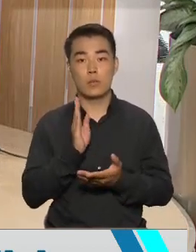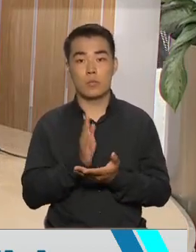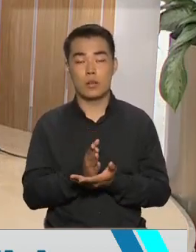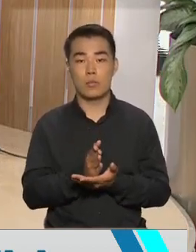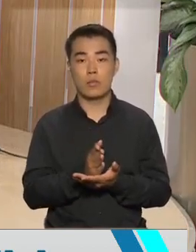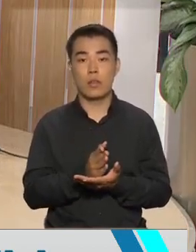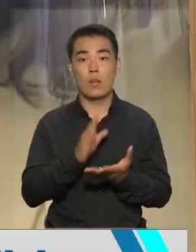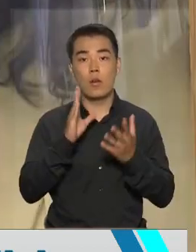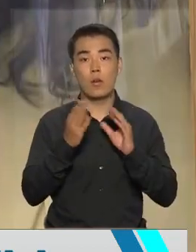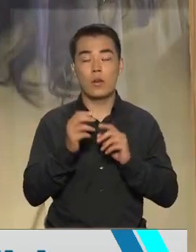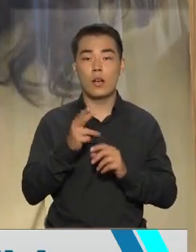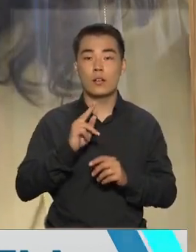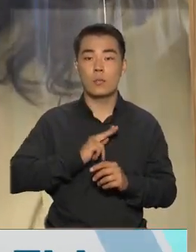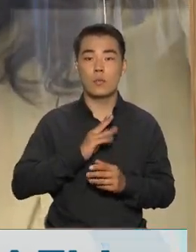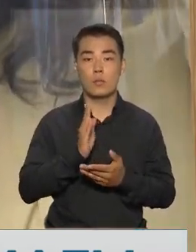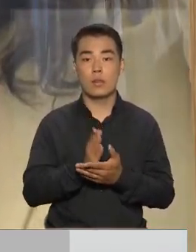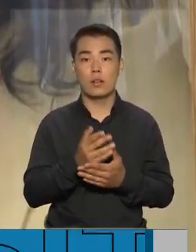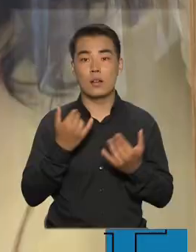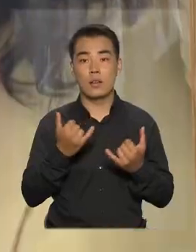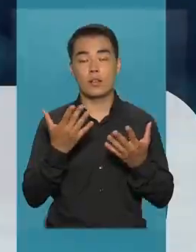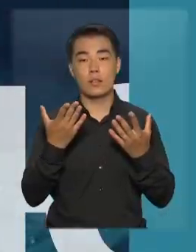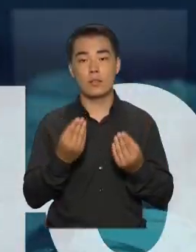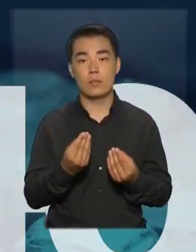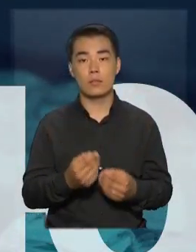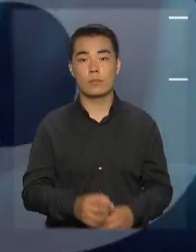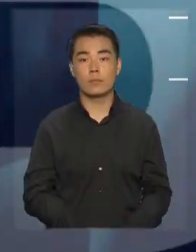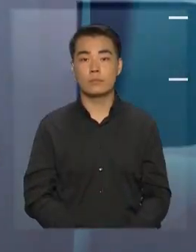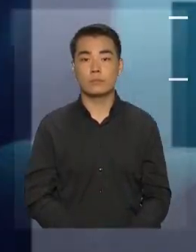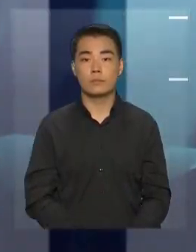Бізге уақыт бөліп сұхбат бергеніңізге рахмет. Рахмет сіздерге де.